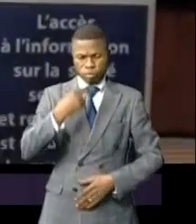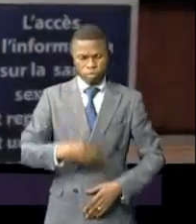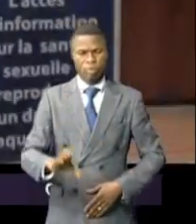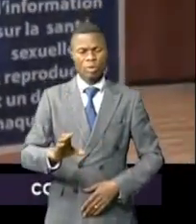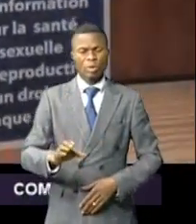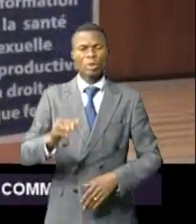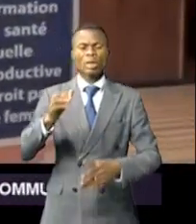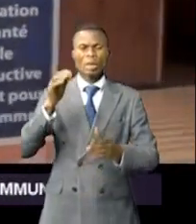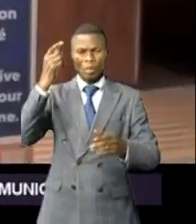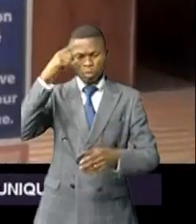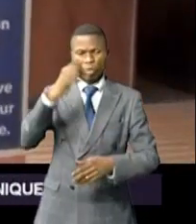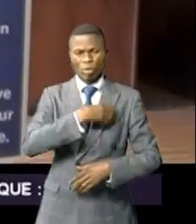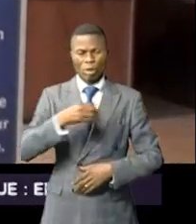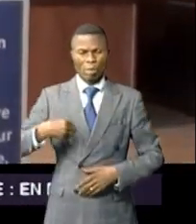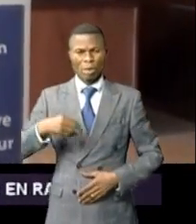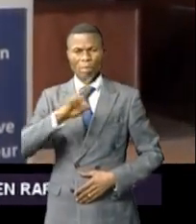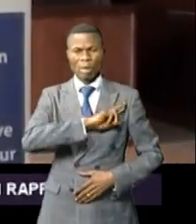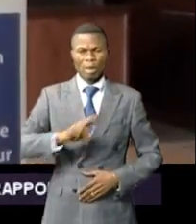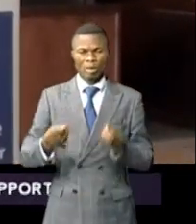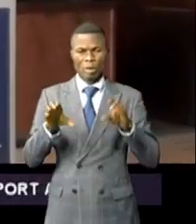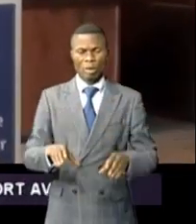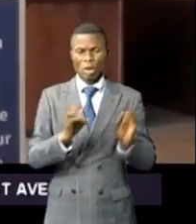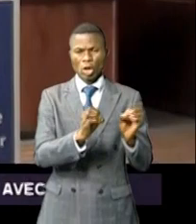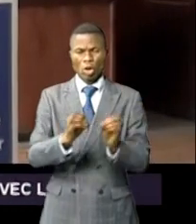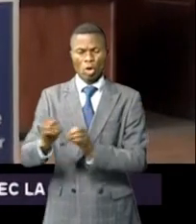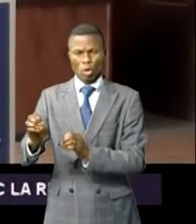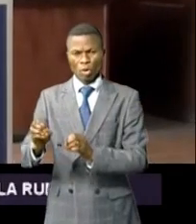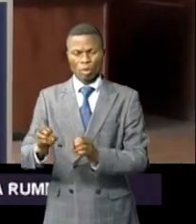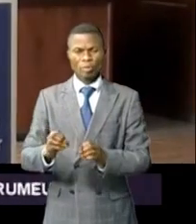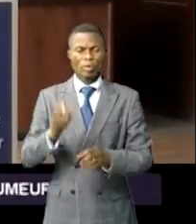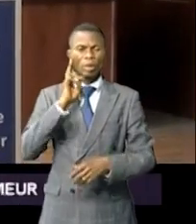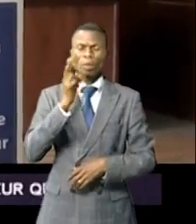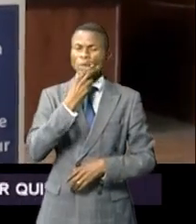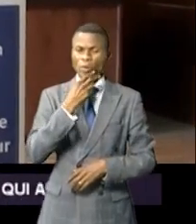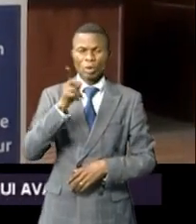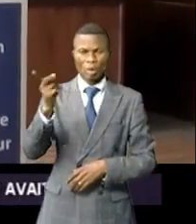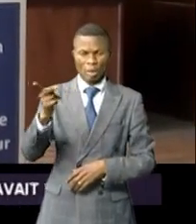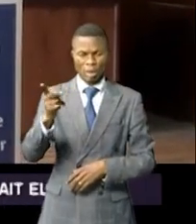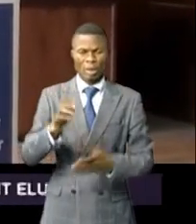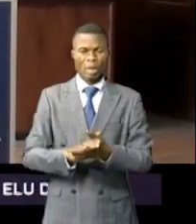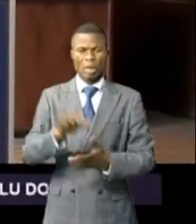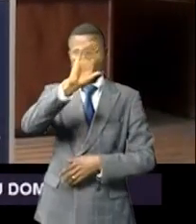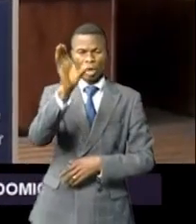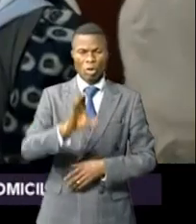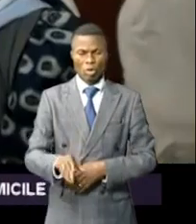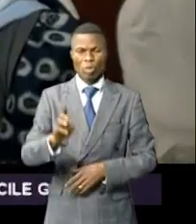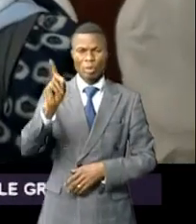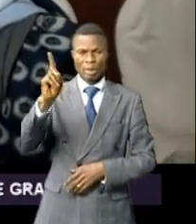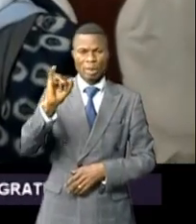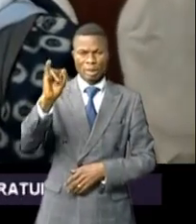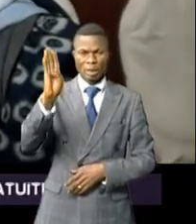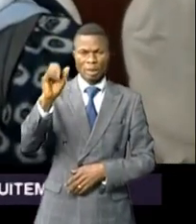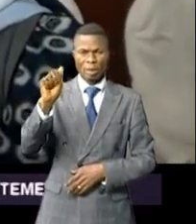en République démocratique du Congo, organisée le mardi 17 août à l'hôtel Panorama en commune du Banda. Au cours de cette session,